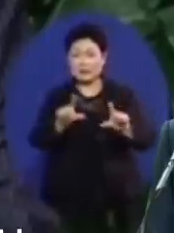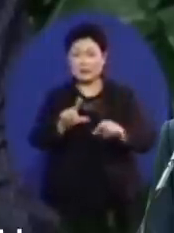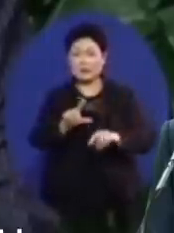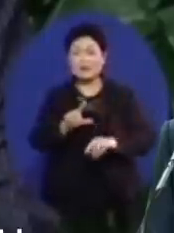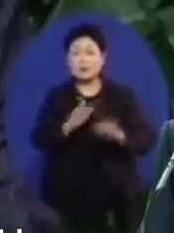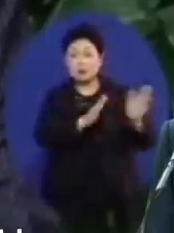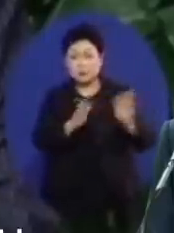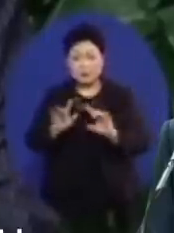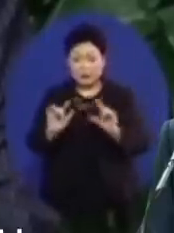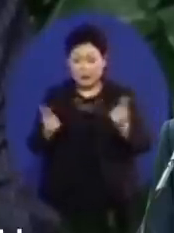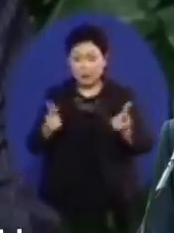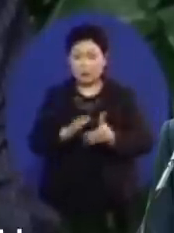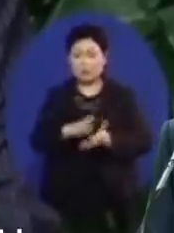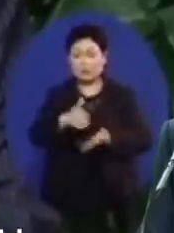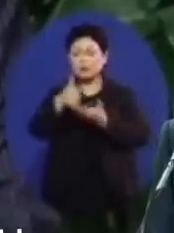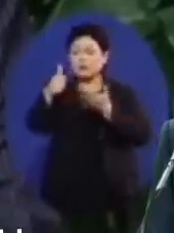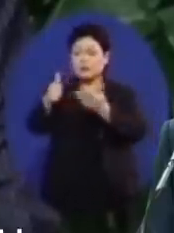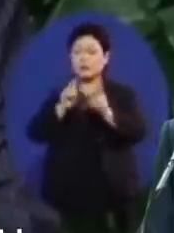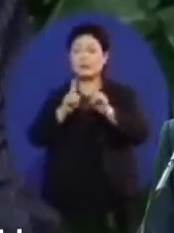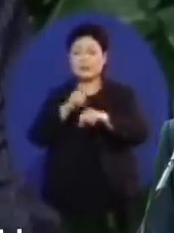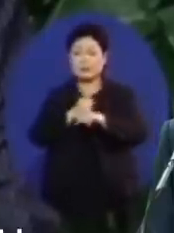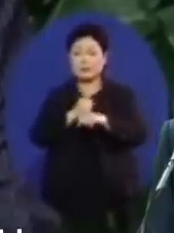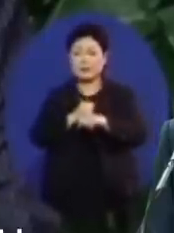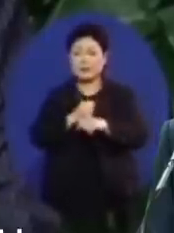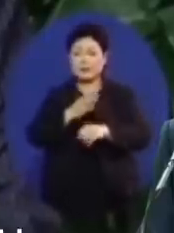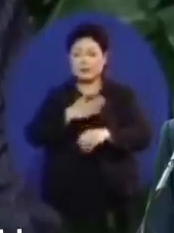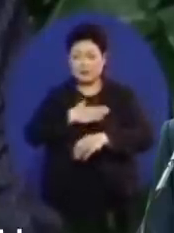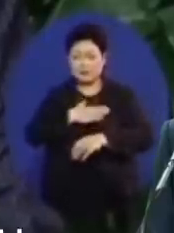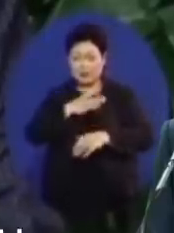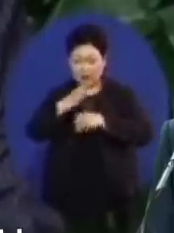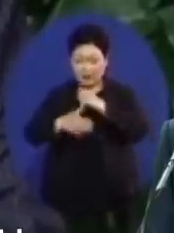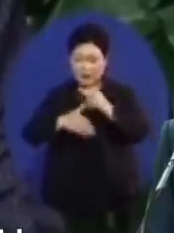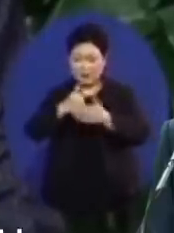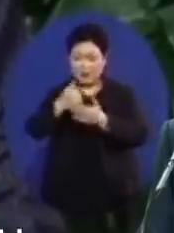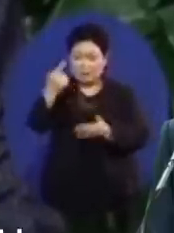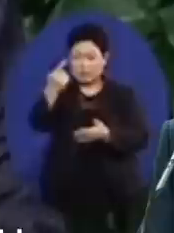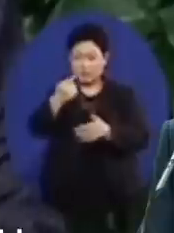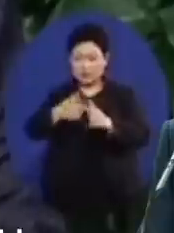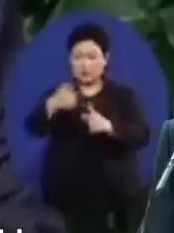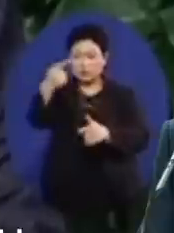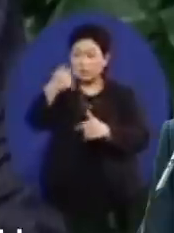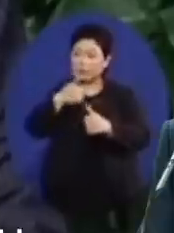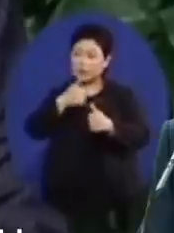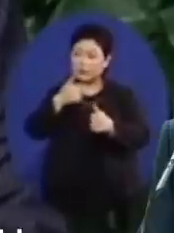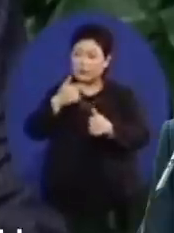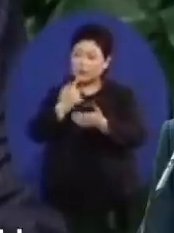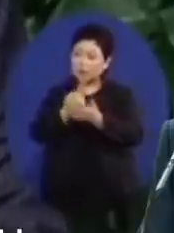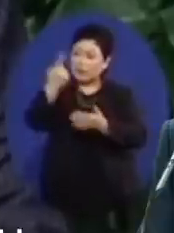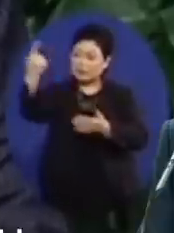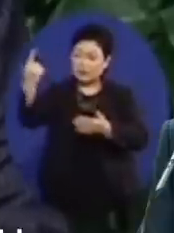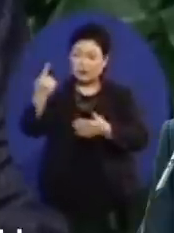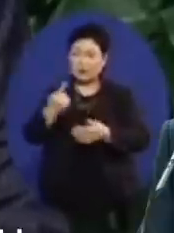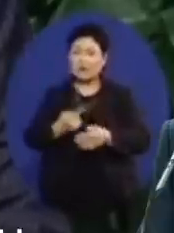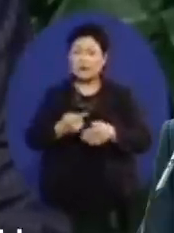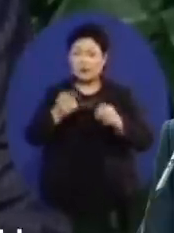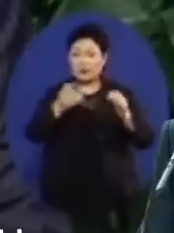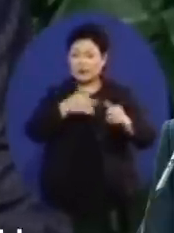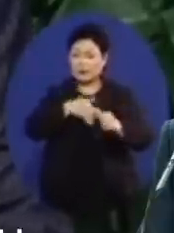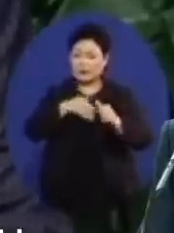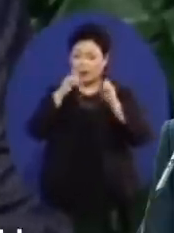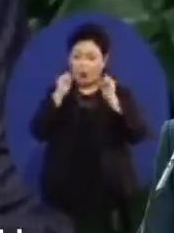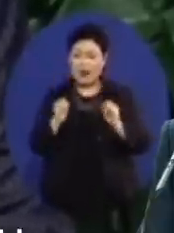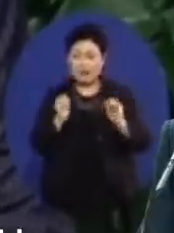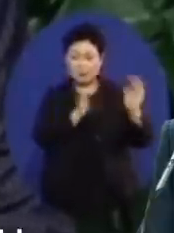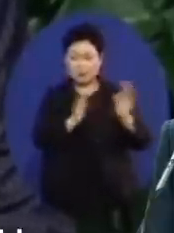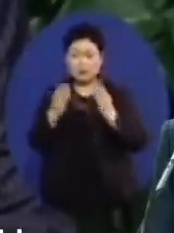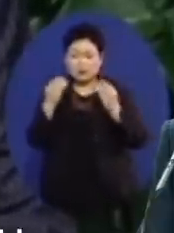것이 아니라 주님께서 말씀하기를 내가 가서 너희를 위하여 처소를 예비하면 내가 다시 와서 나 있는 곳에 너희도